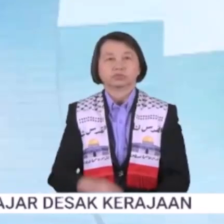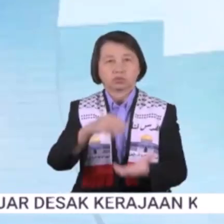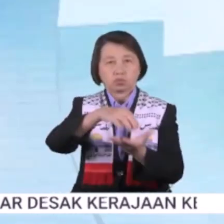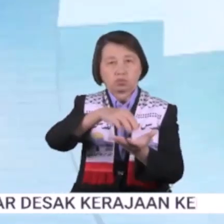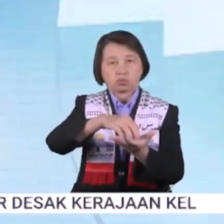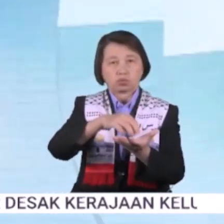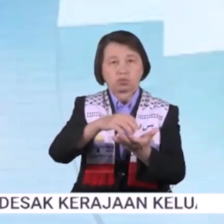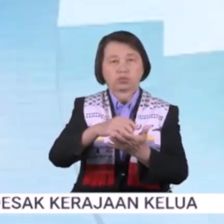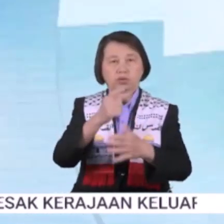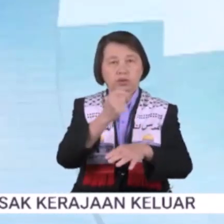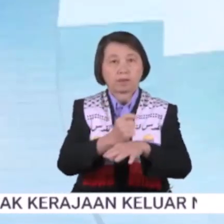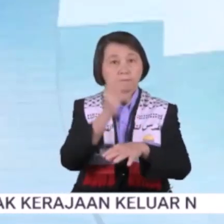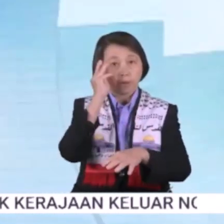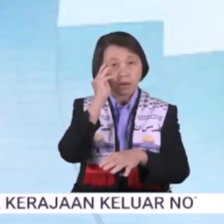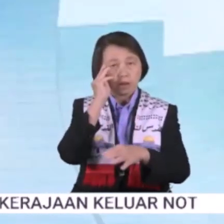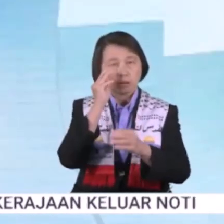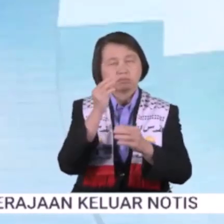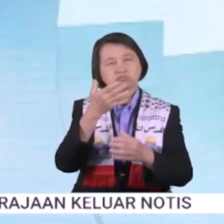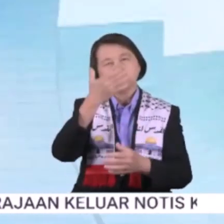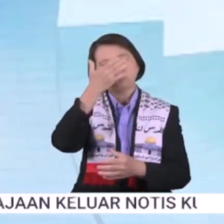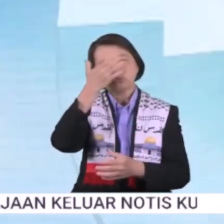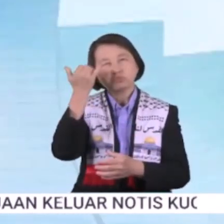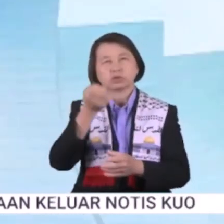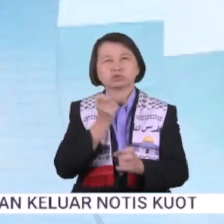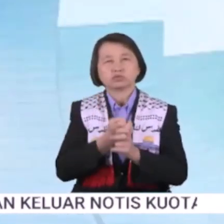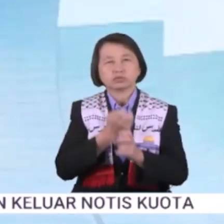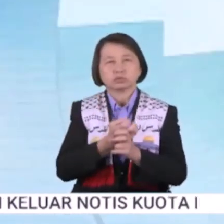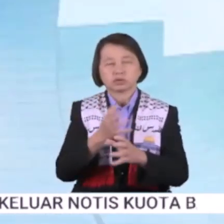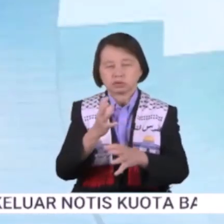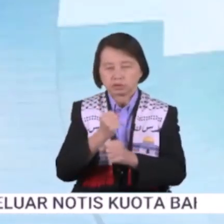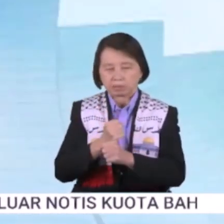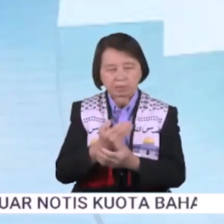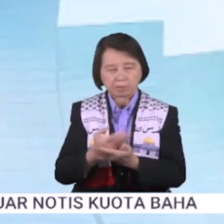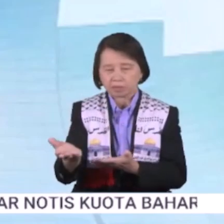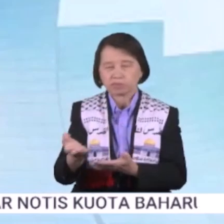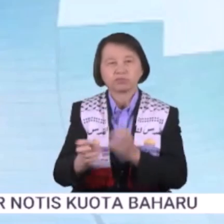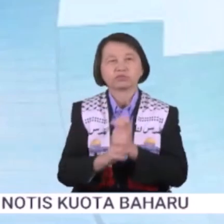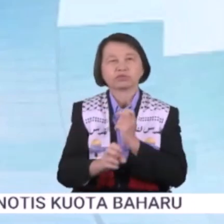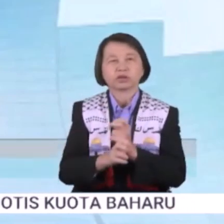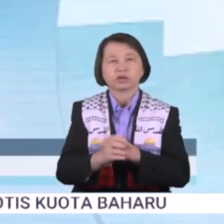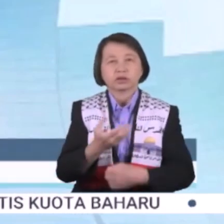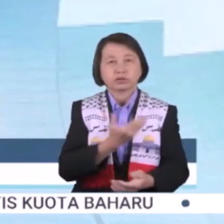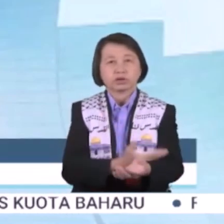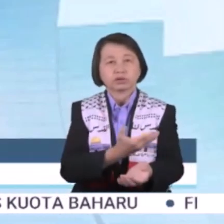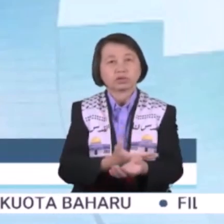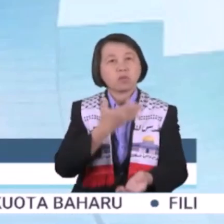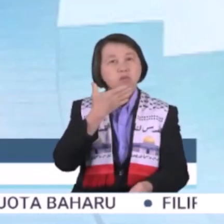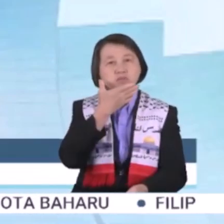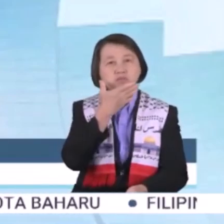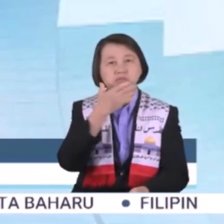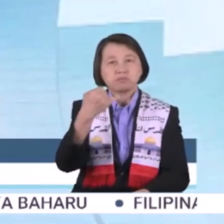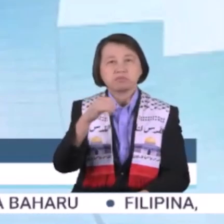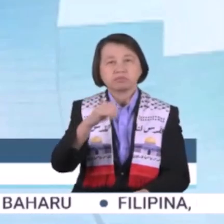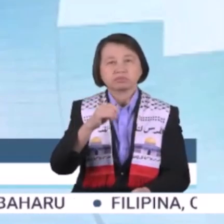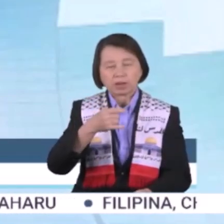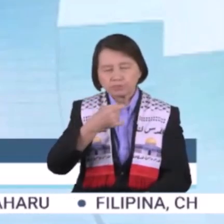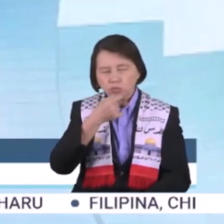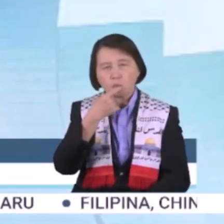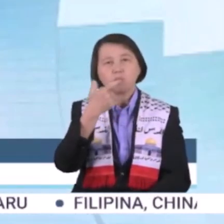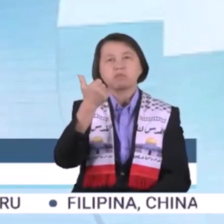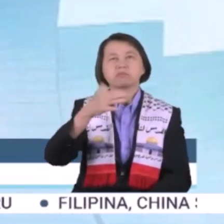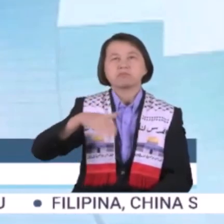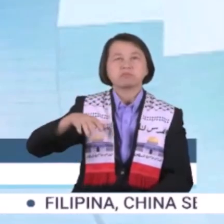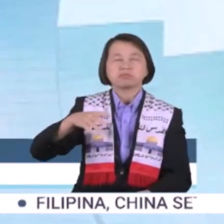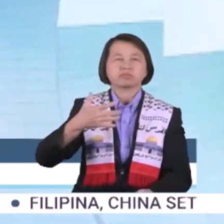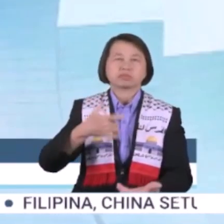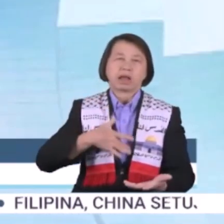Kuih muih tradisional Melayu semakin dilupai dan agak sukar untuk mendapatkannya. Malah, generasi muda juga tidak dapat merasai